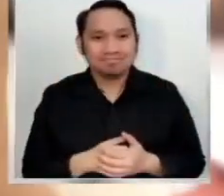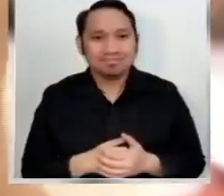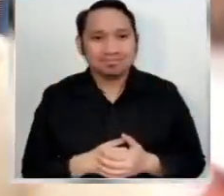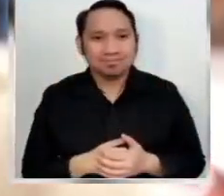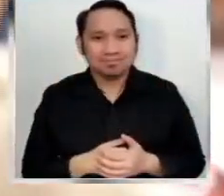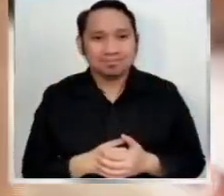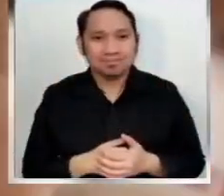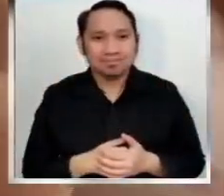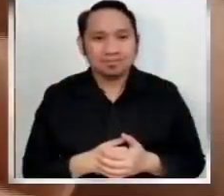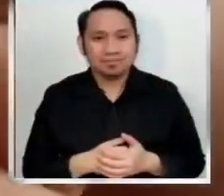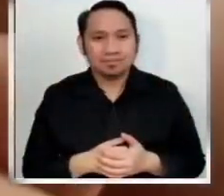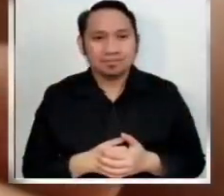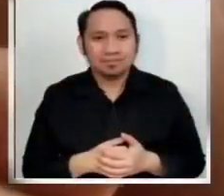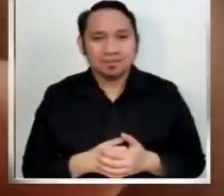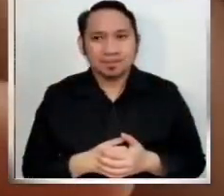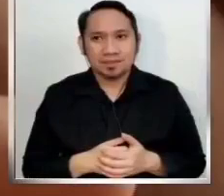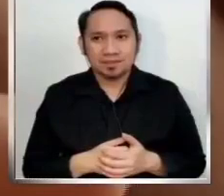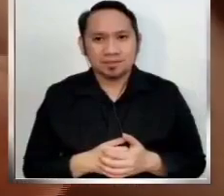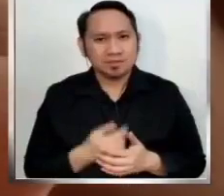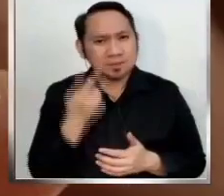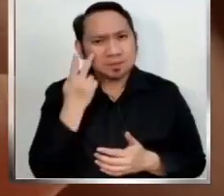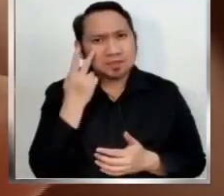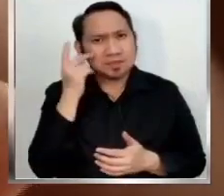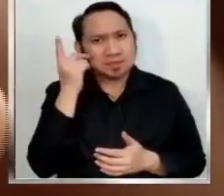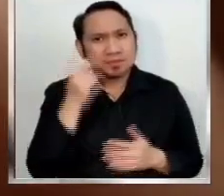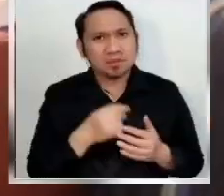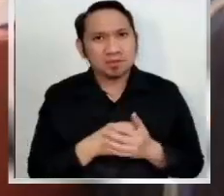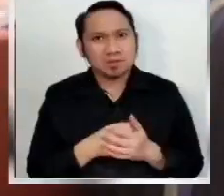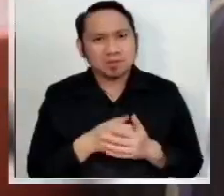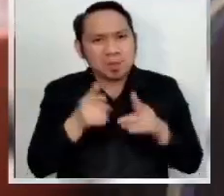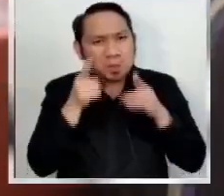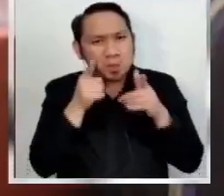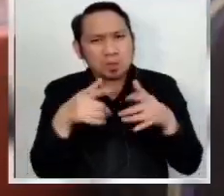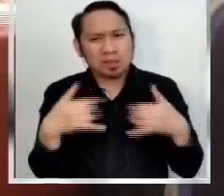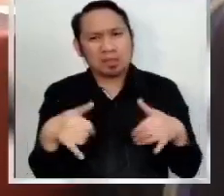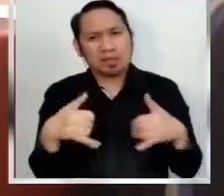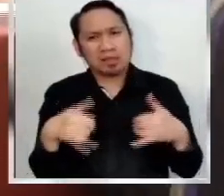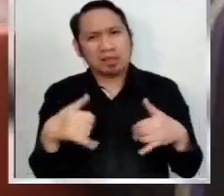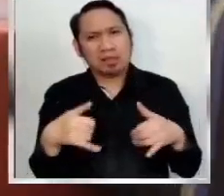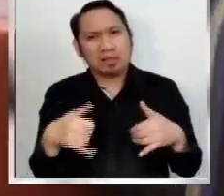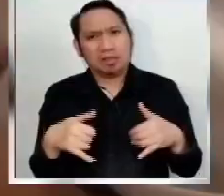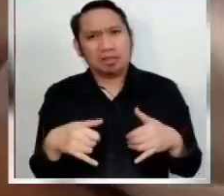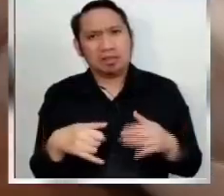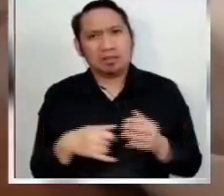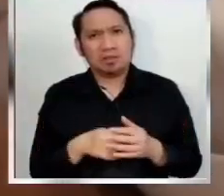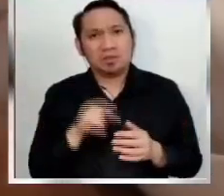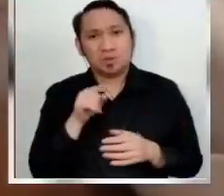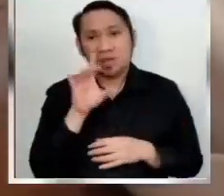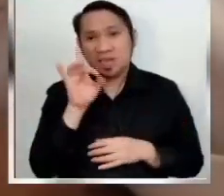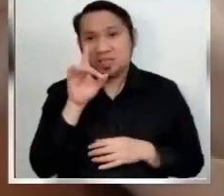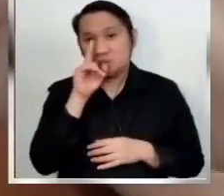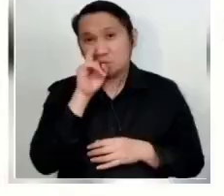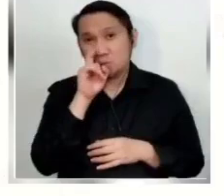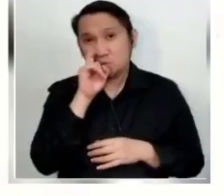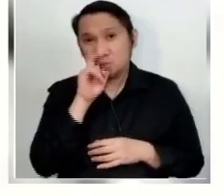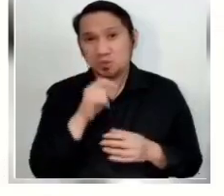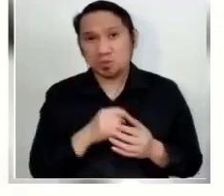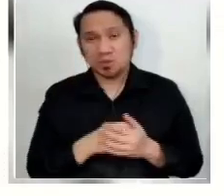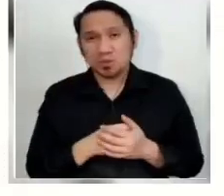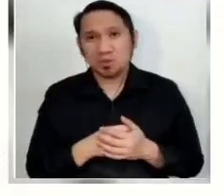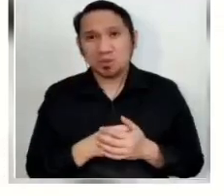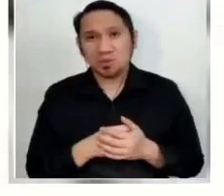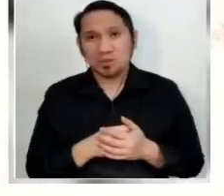Sa unang tingin, aakalain mong naglalaro lang sa eskwelahan ang 8 taong gulang na si Prince na taga